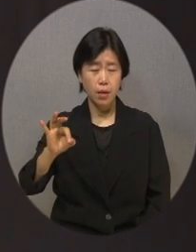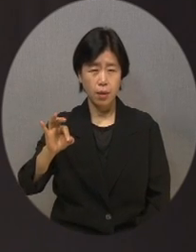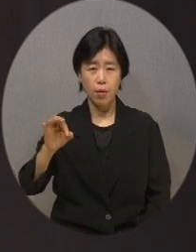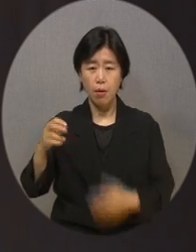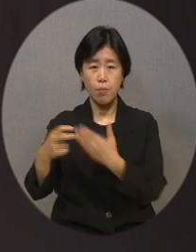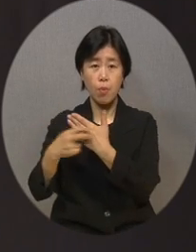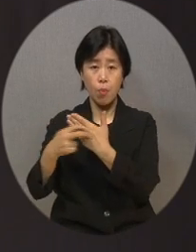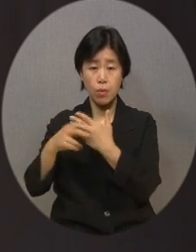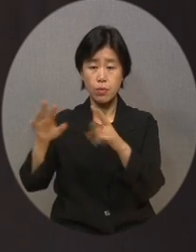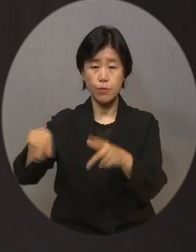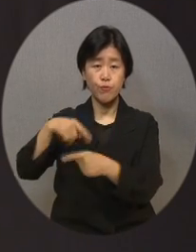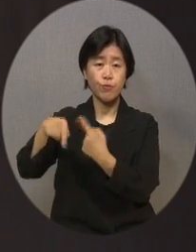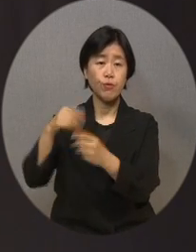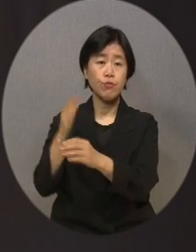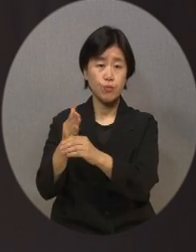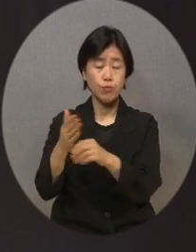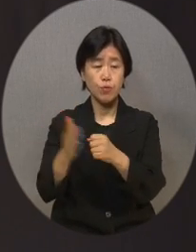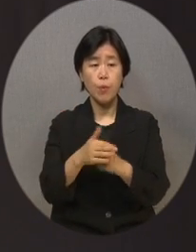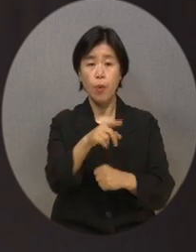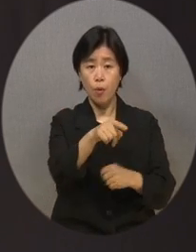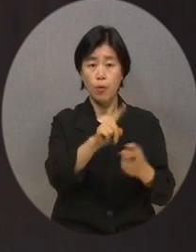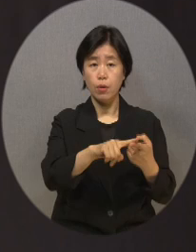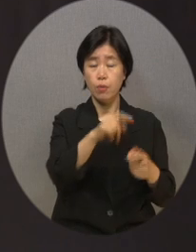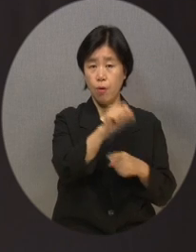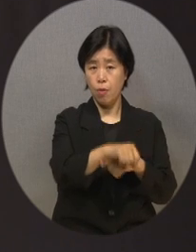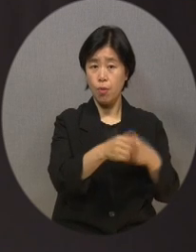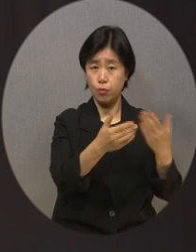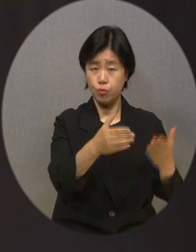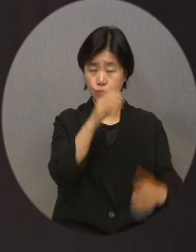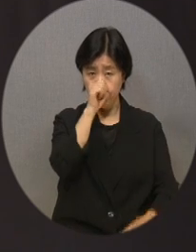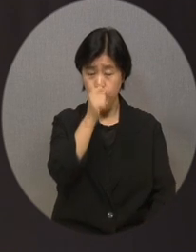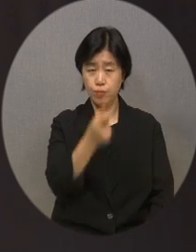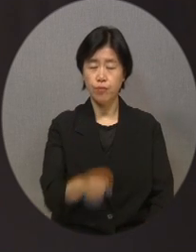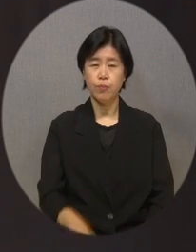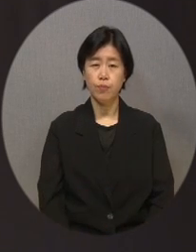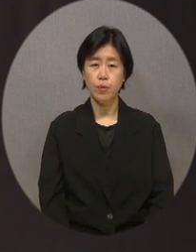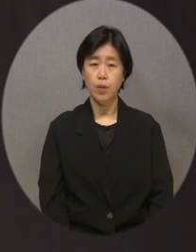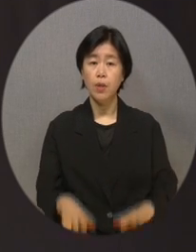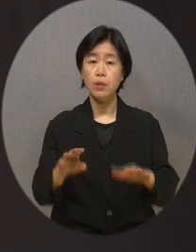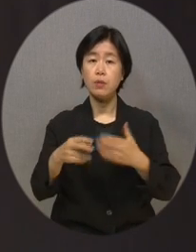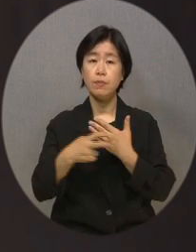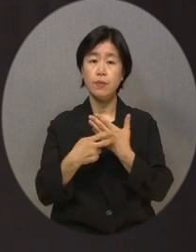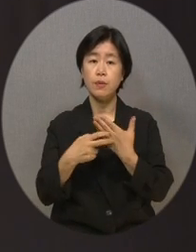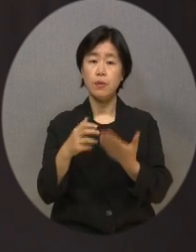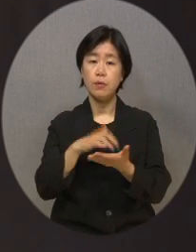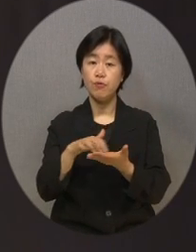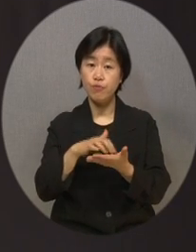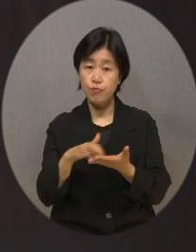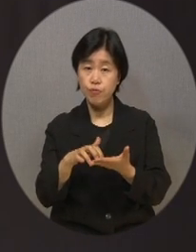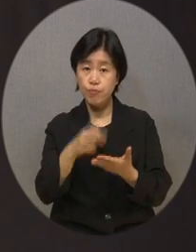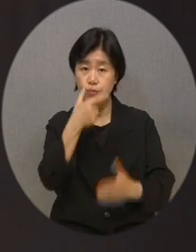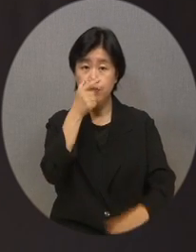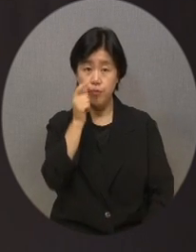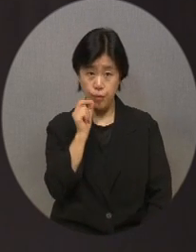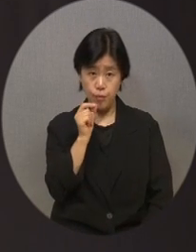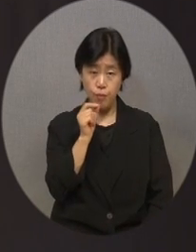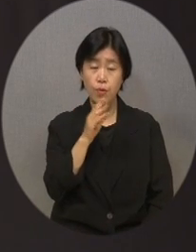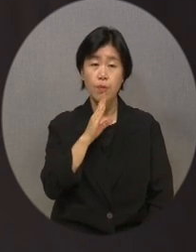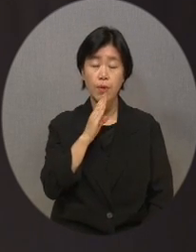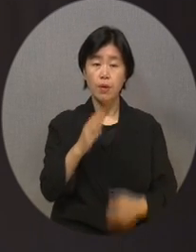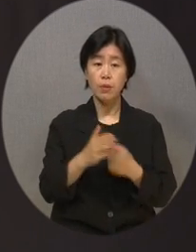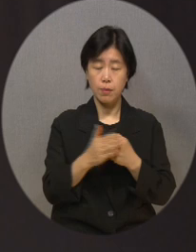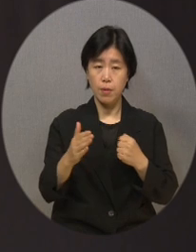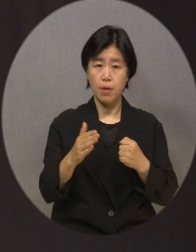없다고 봅니다. 거기다가 지금 의사 수가 지금 부족한 상황에서 지금 경기도 북부 쪽의 주민들이